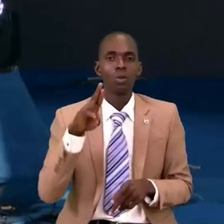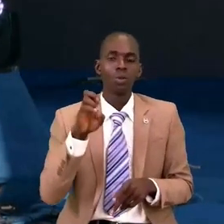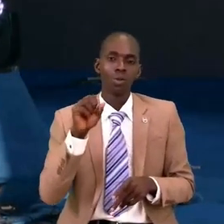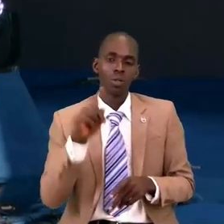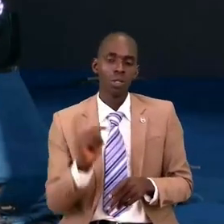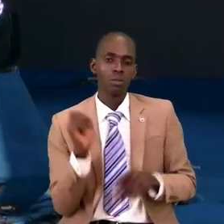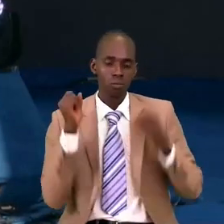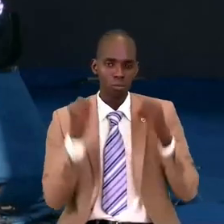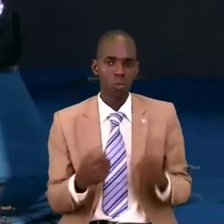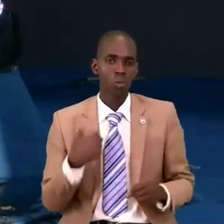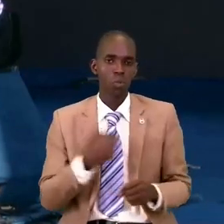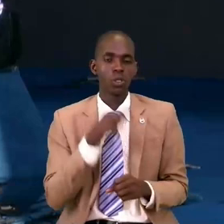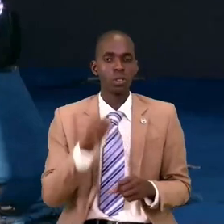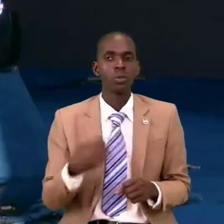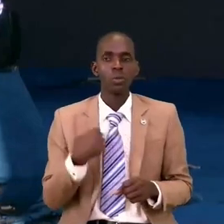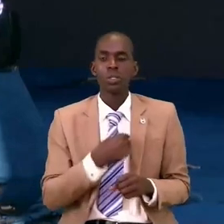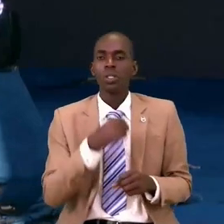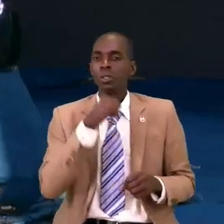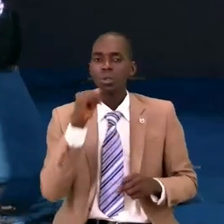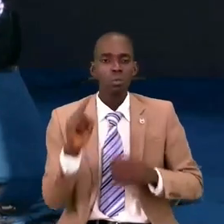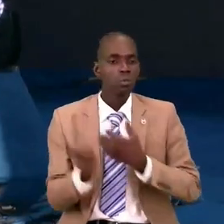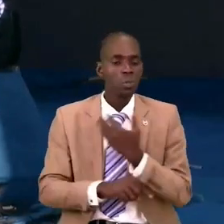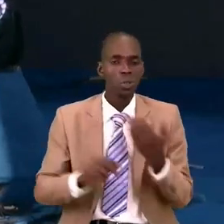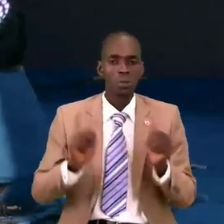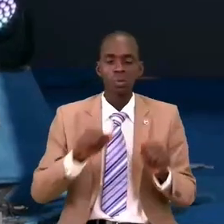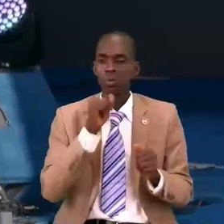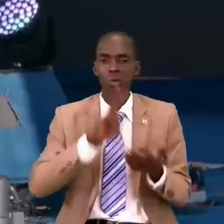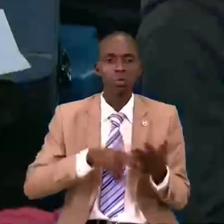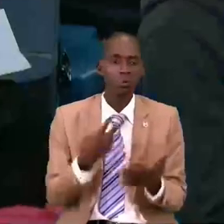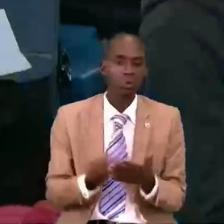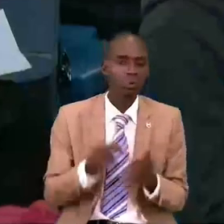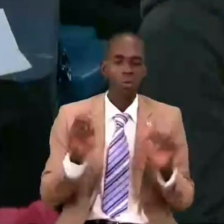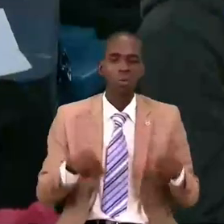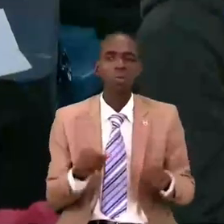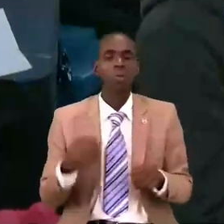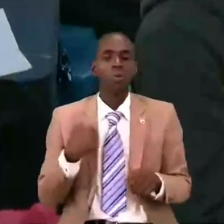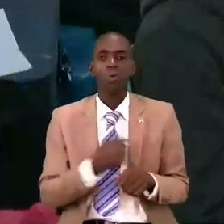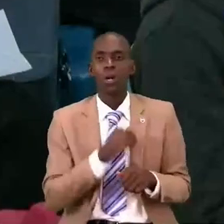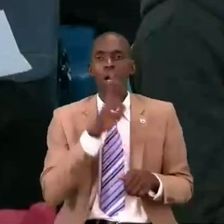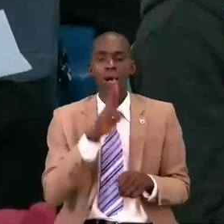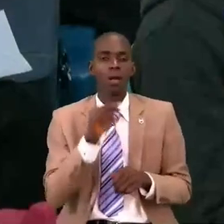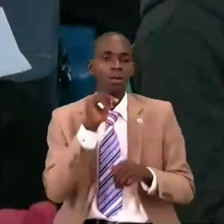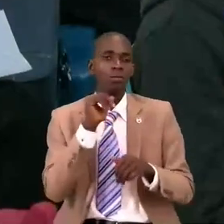invincible, dans cette conquête invincible grâce à la loyauté.